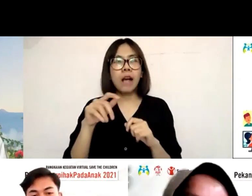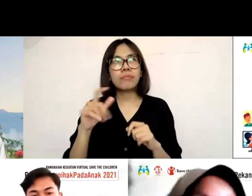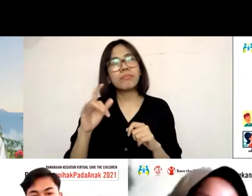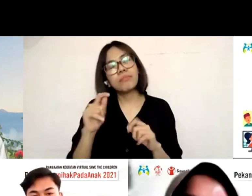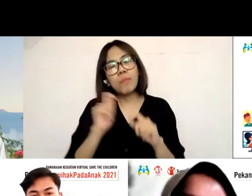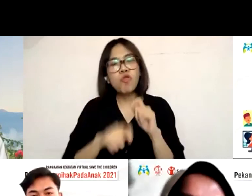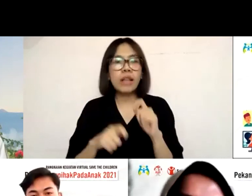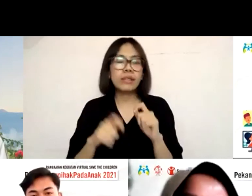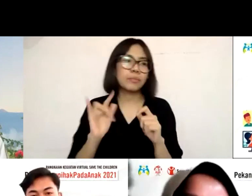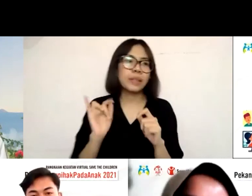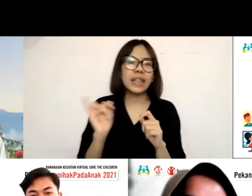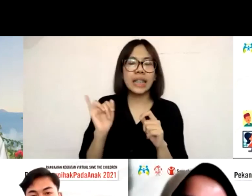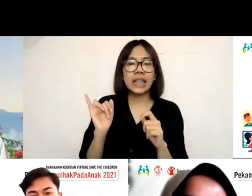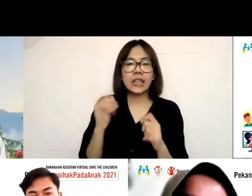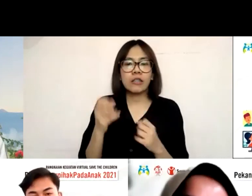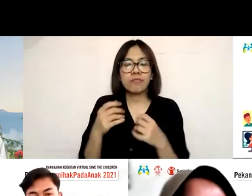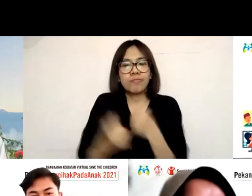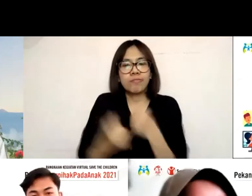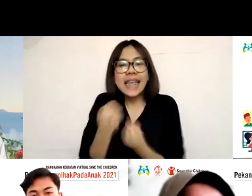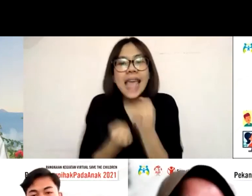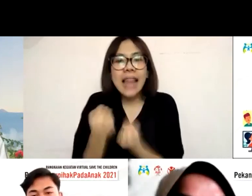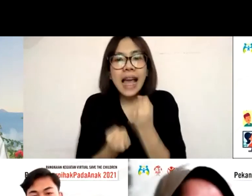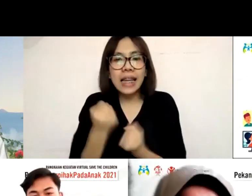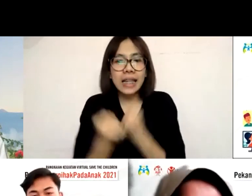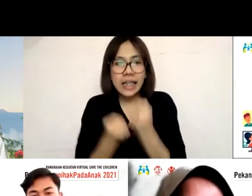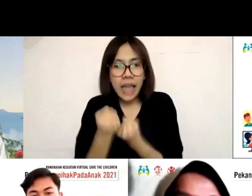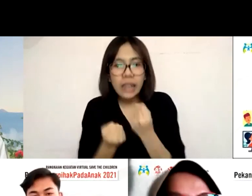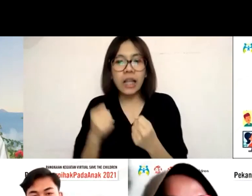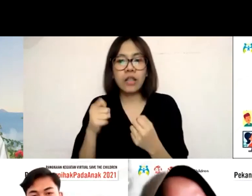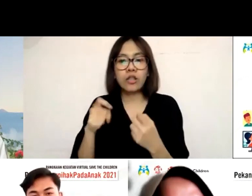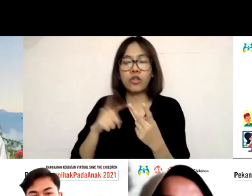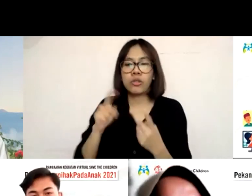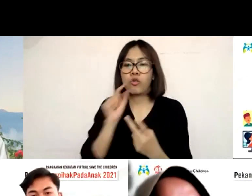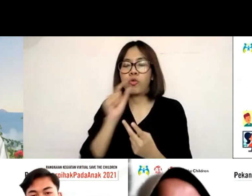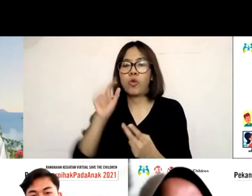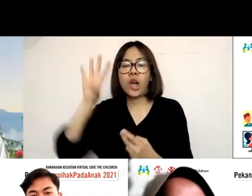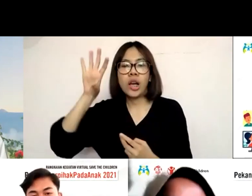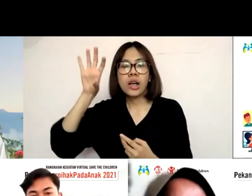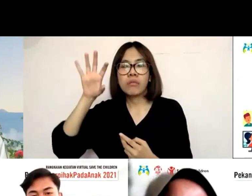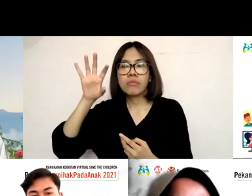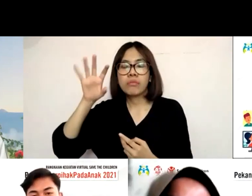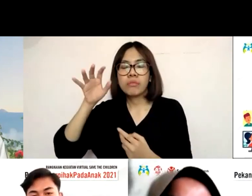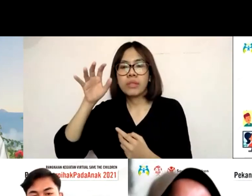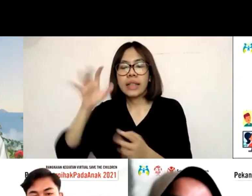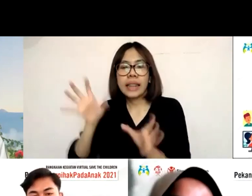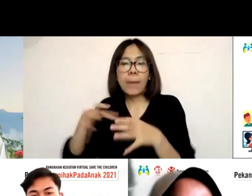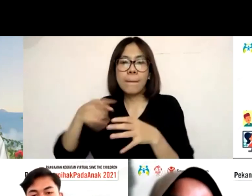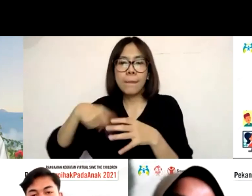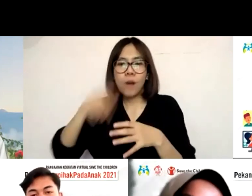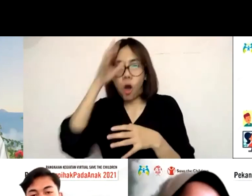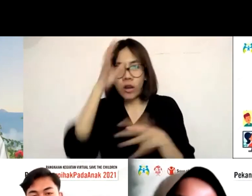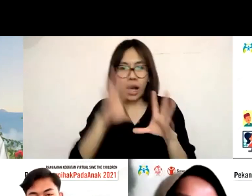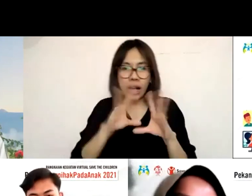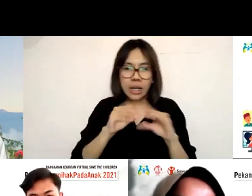Disnaker. Tidak hanya saja Disnaker yang ada di Kota Bandung, tapi Disnaker yang ada di kabupaten